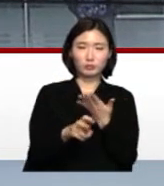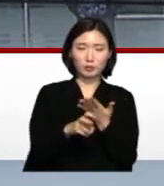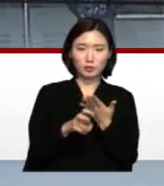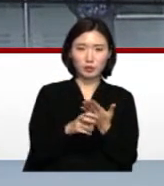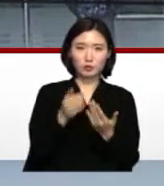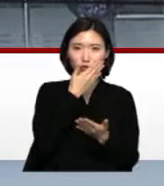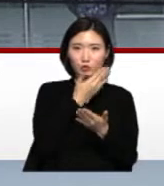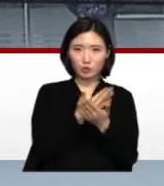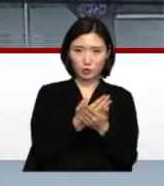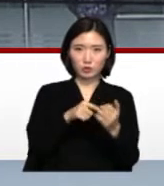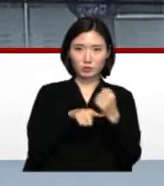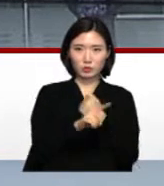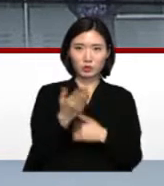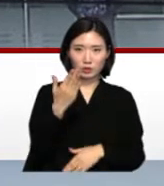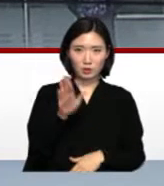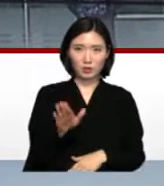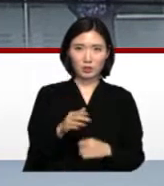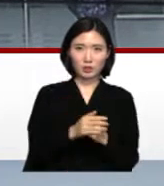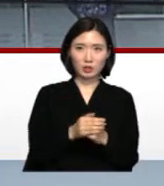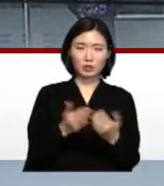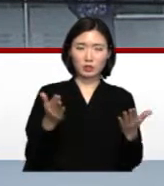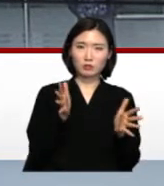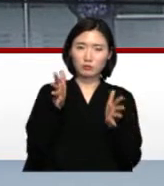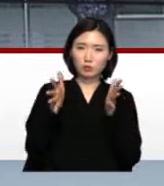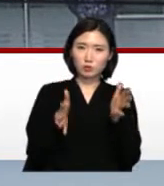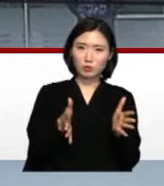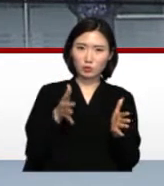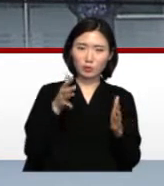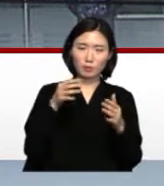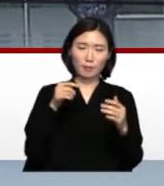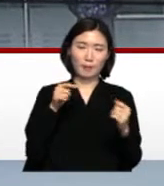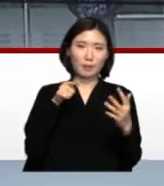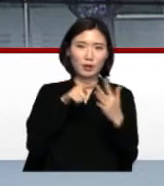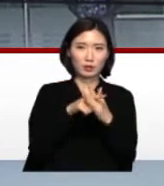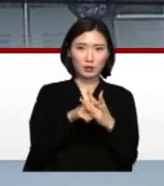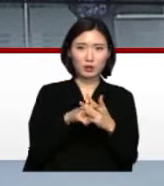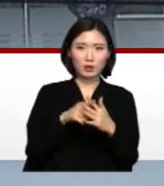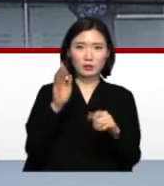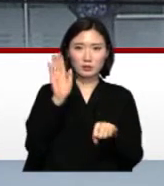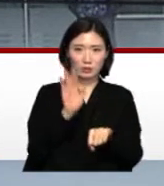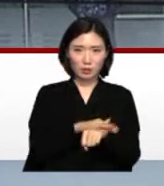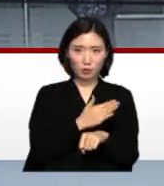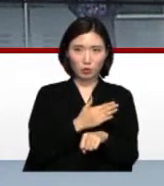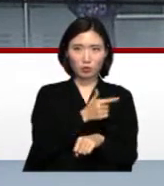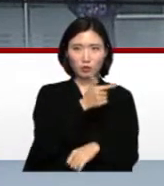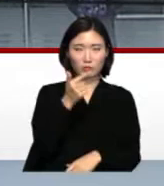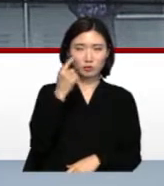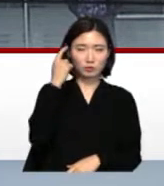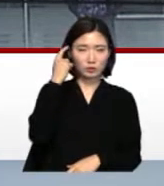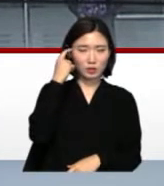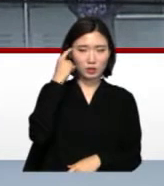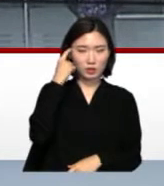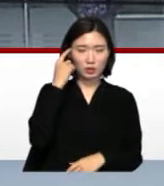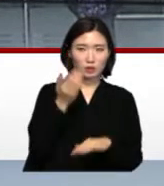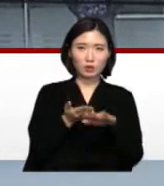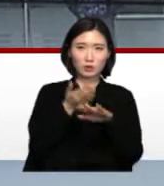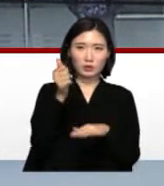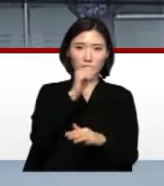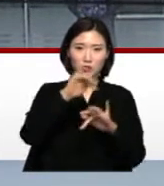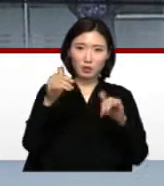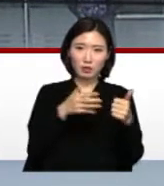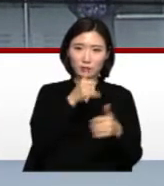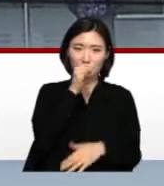건데요. 의원들은 단순히 업무 미숙이라고 하기엔 부정 사실이 너무 큰 데다 윗선이 개입한 증거가 있는데도